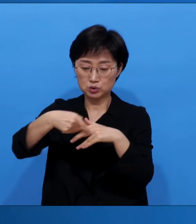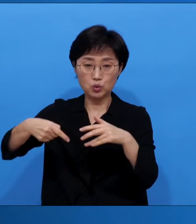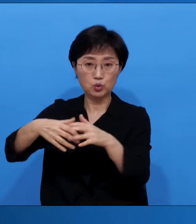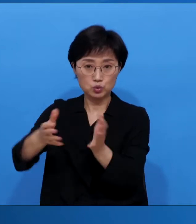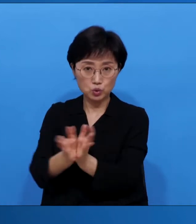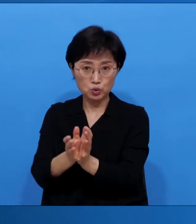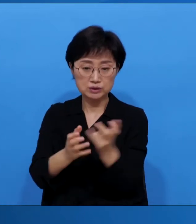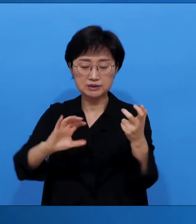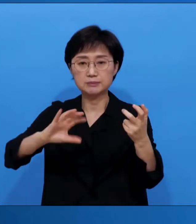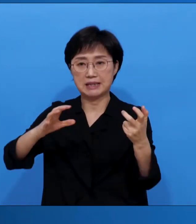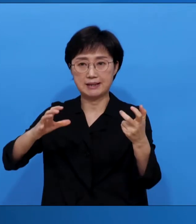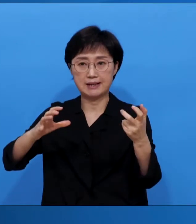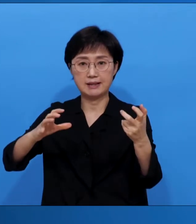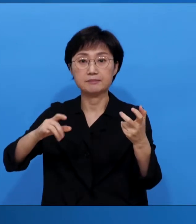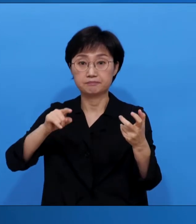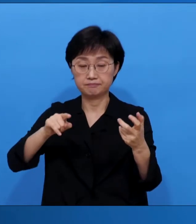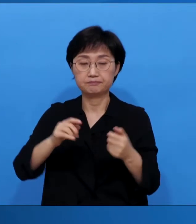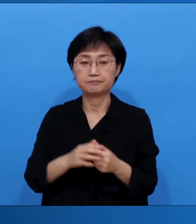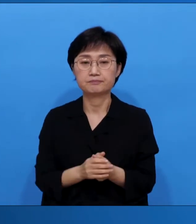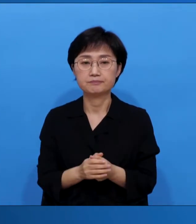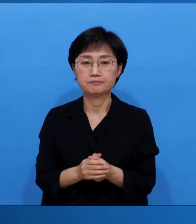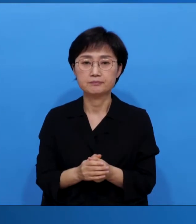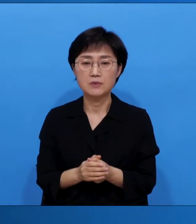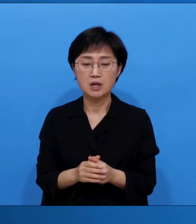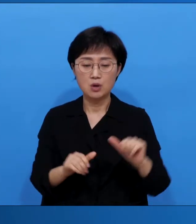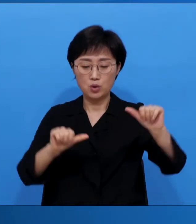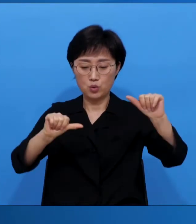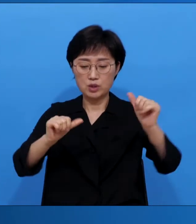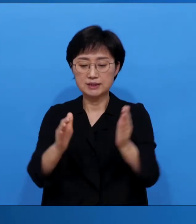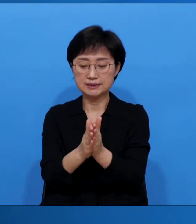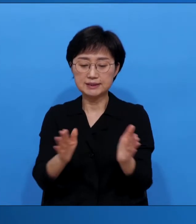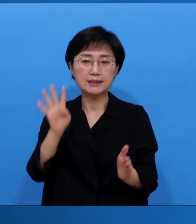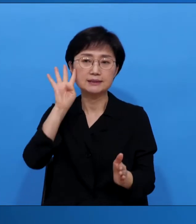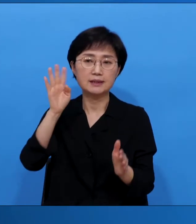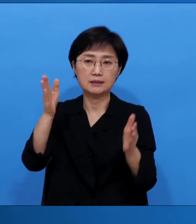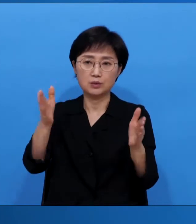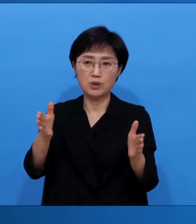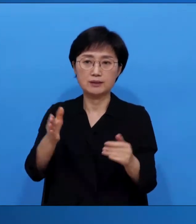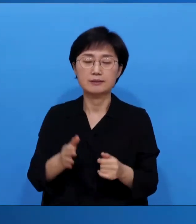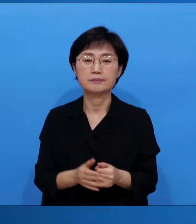70 나라란 주제로 열리는 이번 대회는 5일부터 4일간 열립니다.